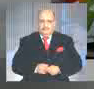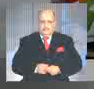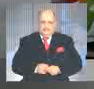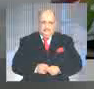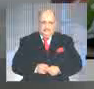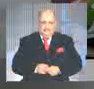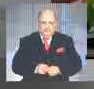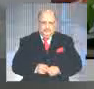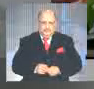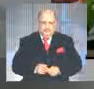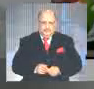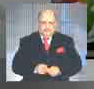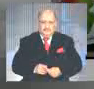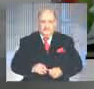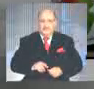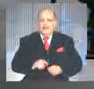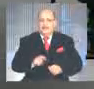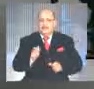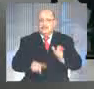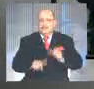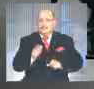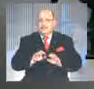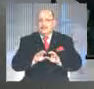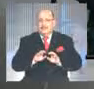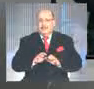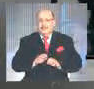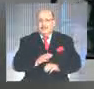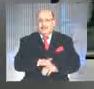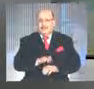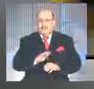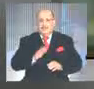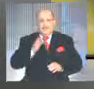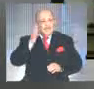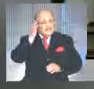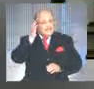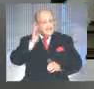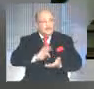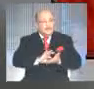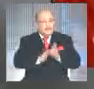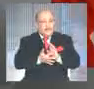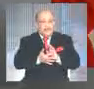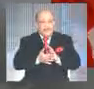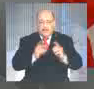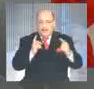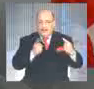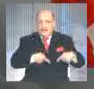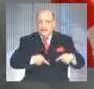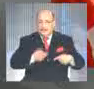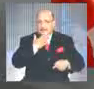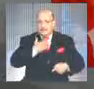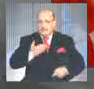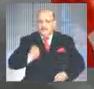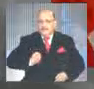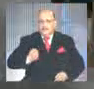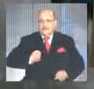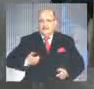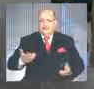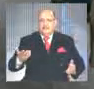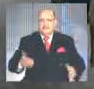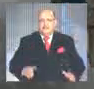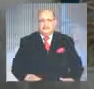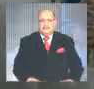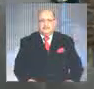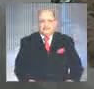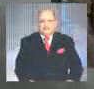تشهدها جهة القصرين ساهمت بشكل كبير في ترسيخ ثقافة جديدة فيما يخص علاقة المواطن سواء بعون الأمن أو الجيش